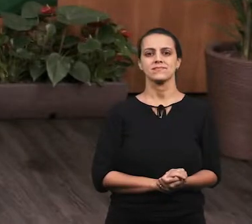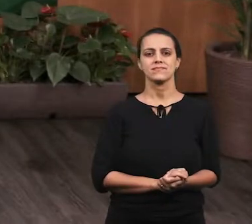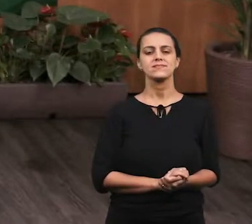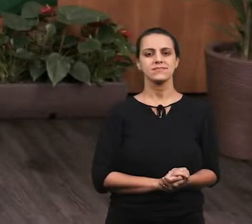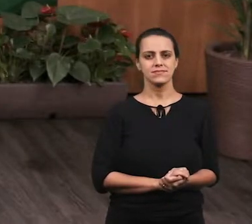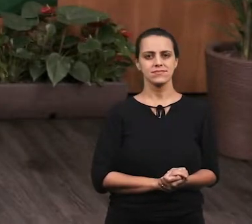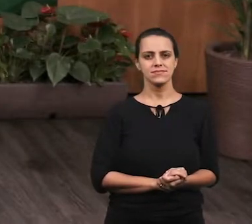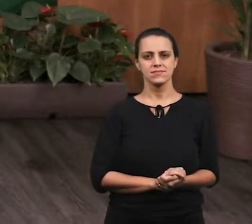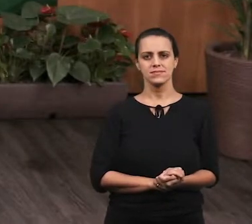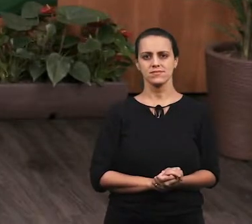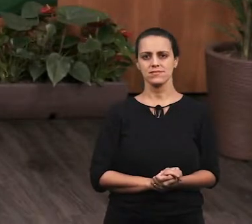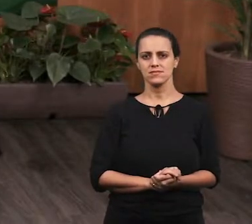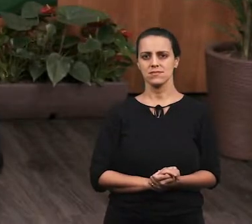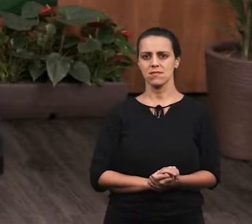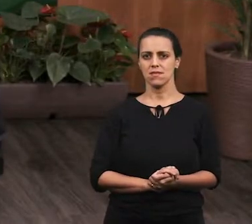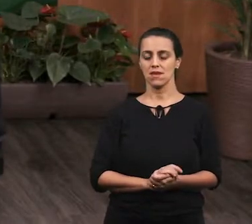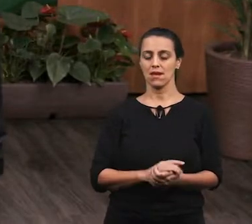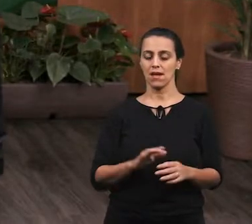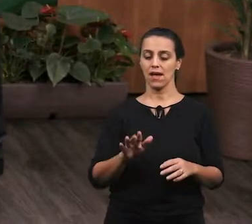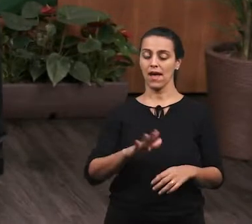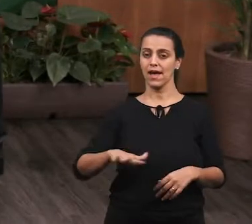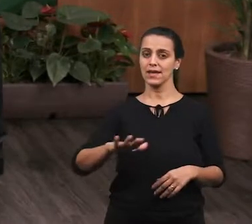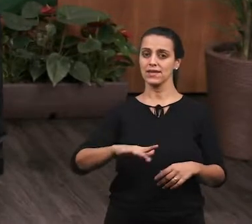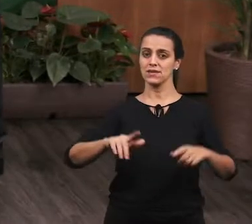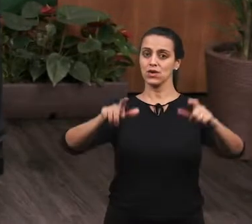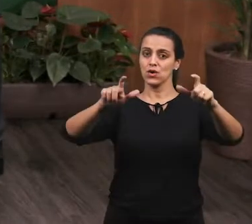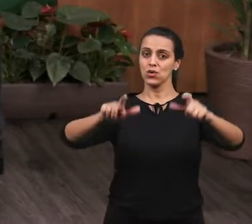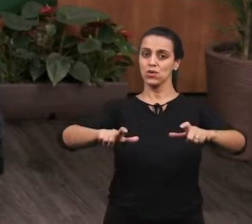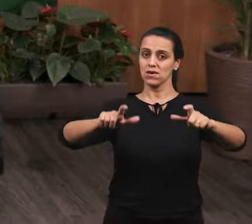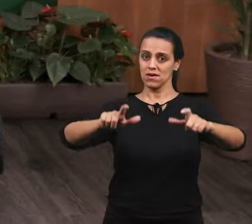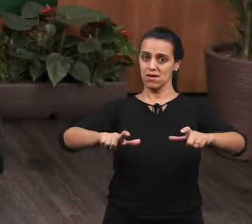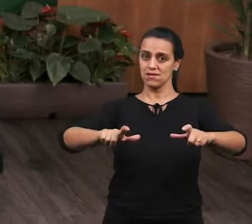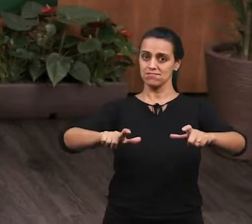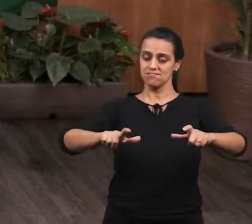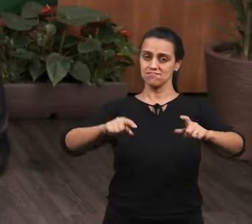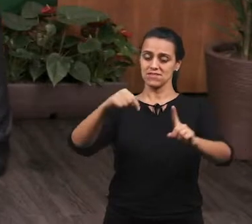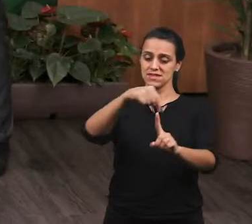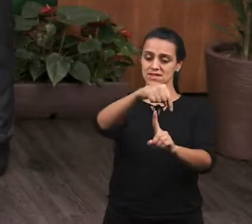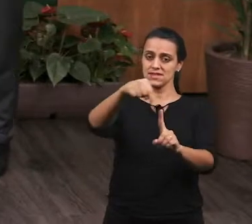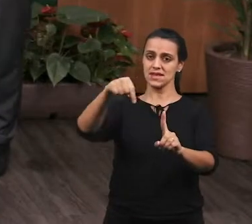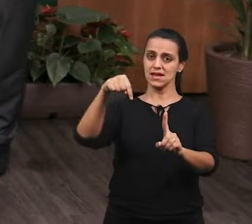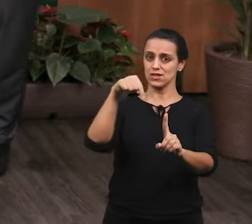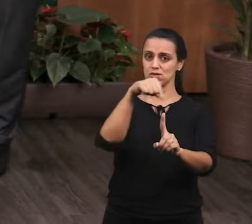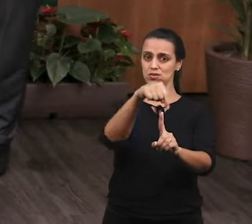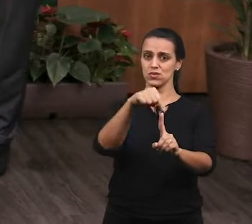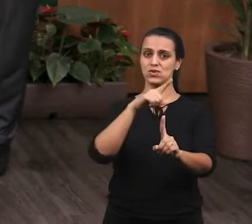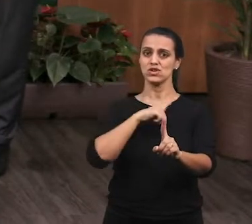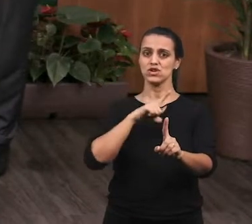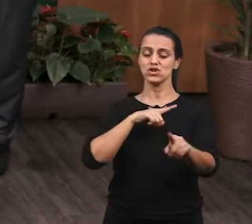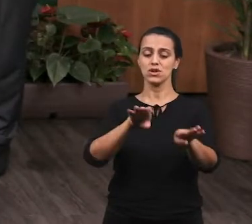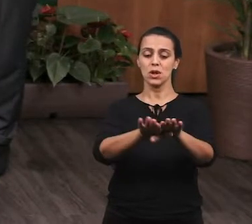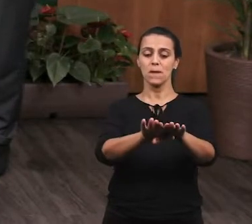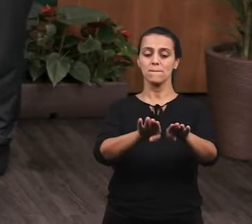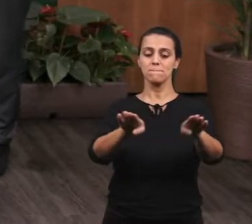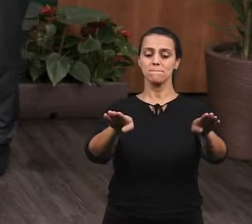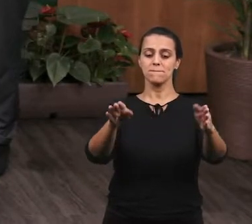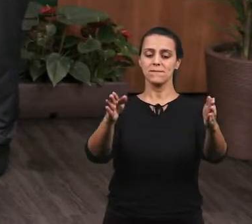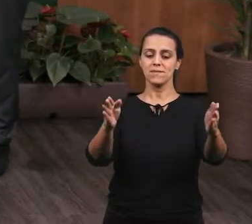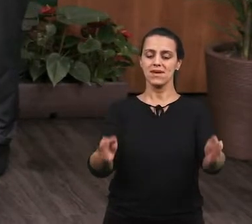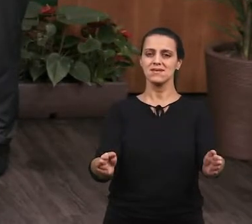скинии, внутри во святом, во святилище находился